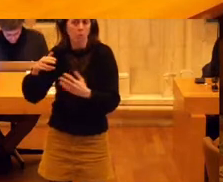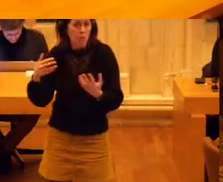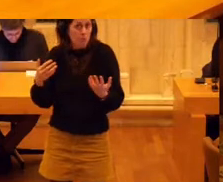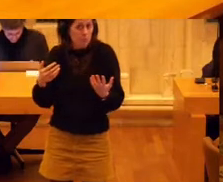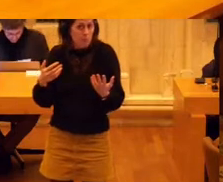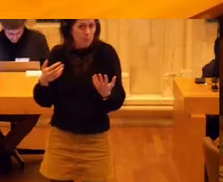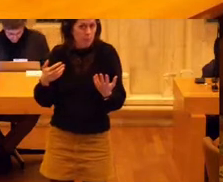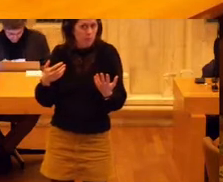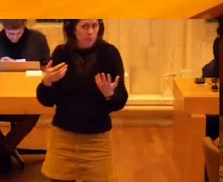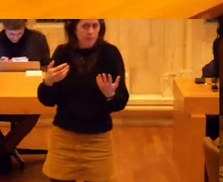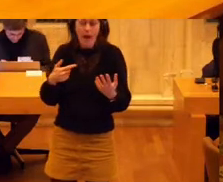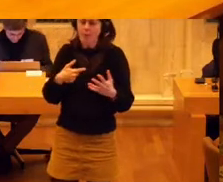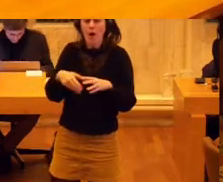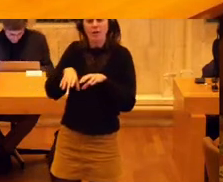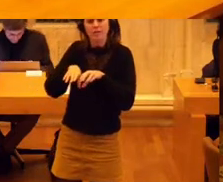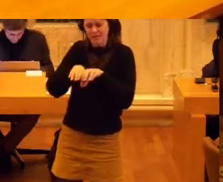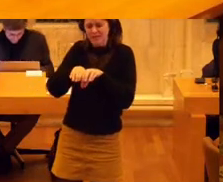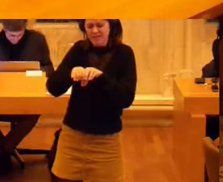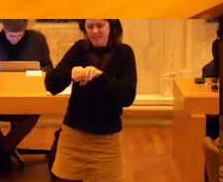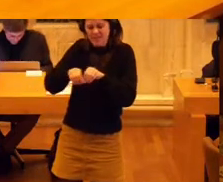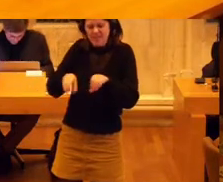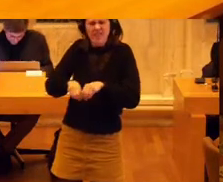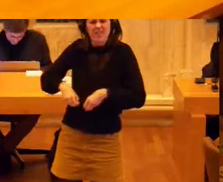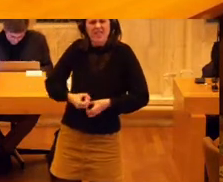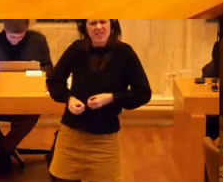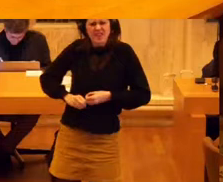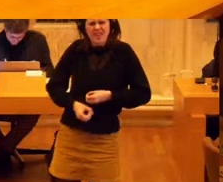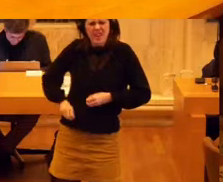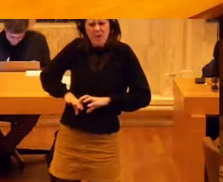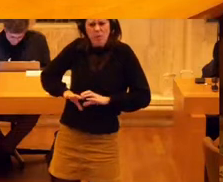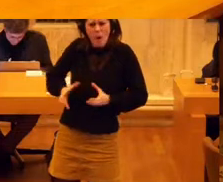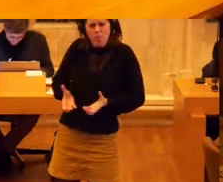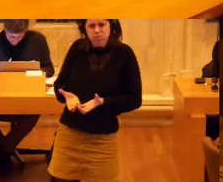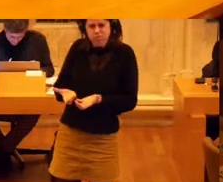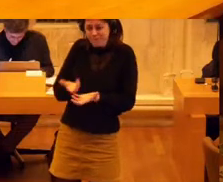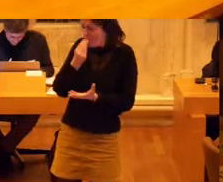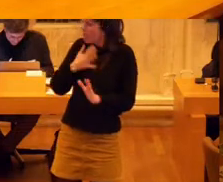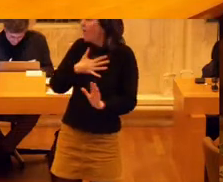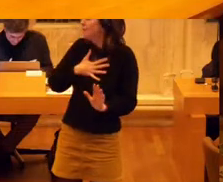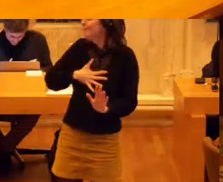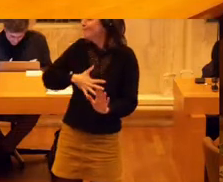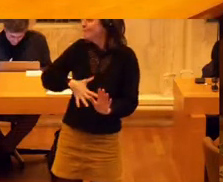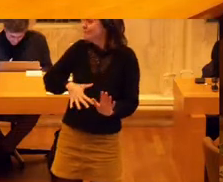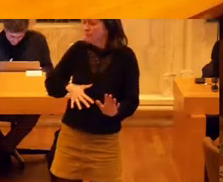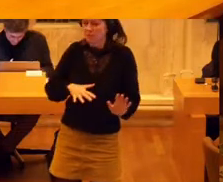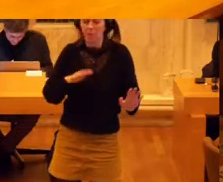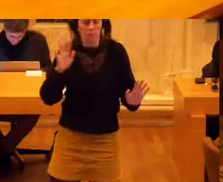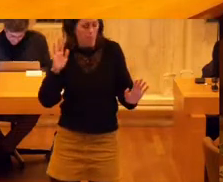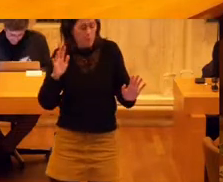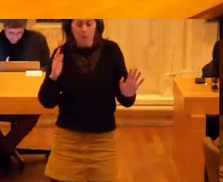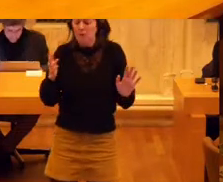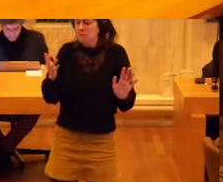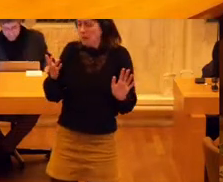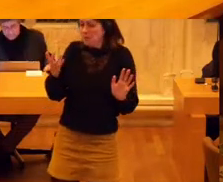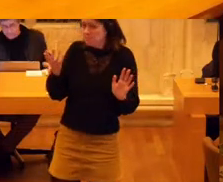Ah oui, j'aime beaucoup les tripes, voilà, mais bon, voilà. Tu n'es pas le seul. Et